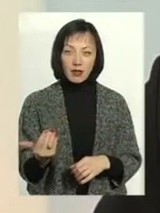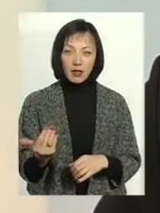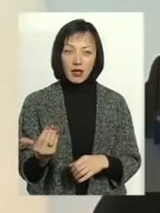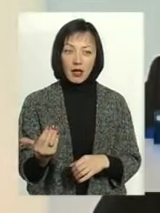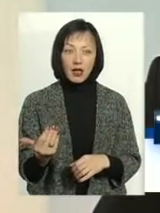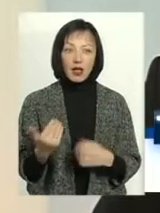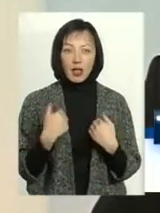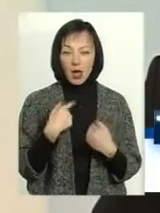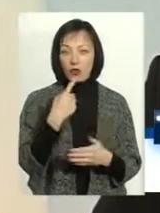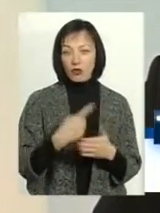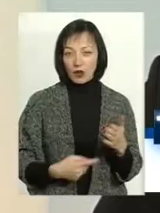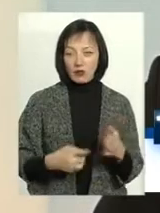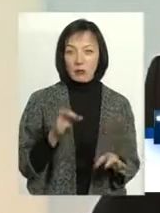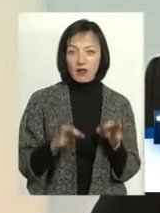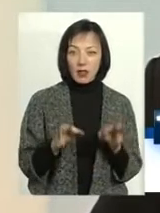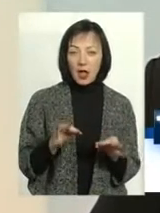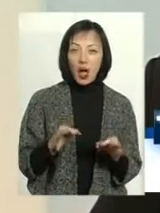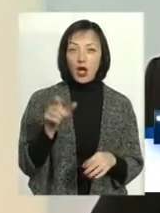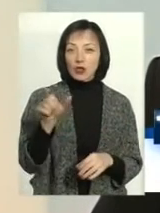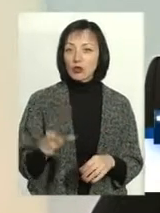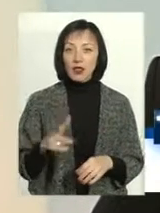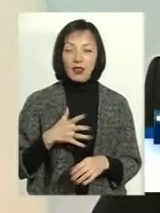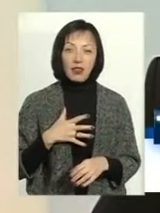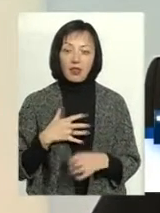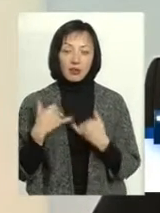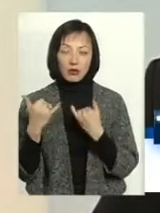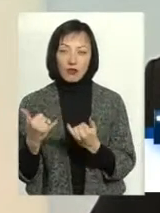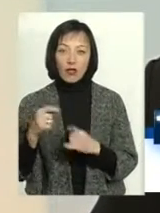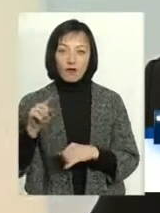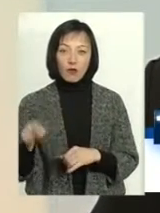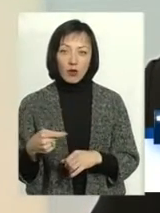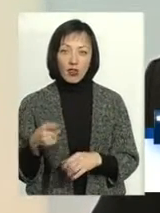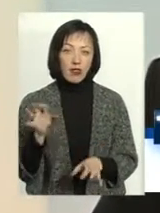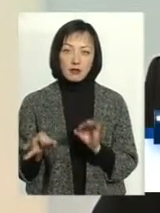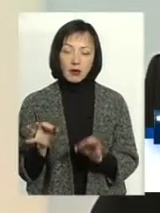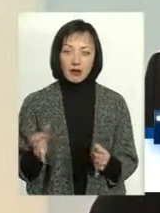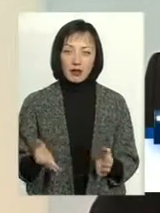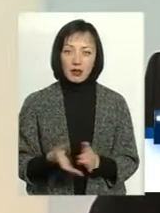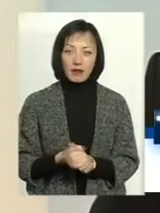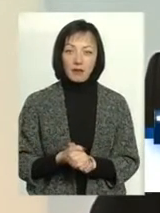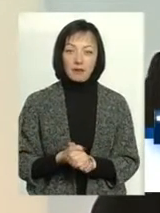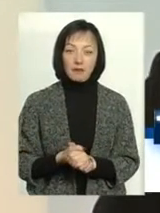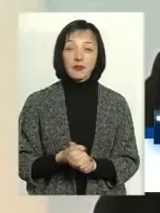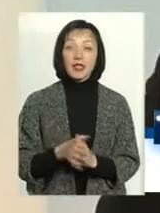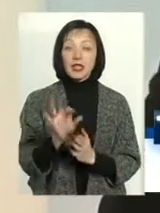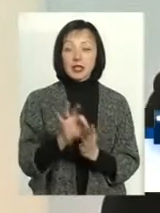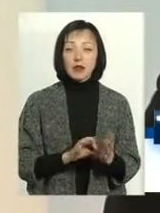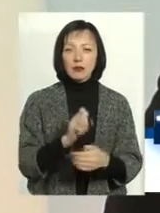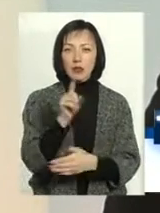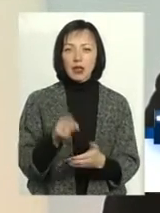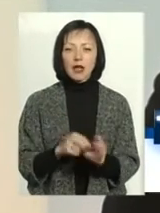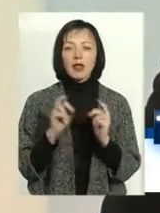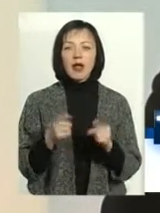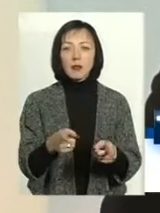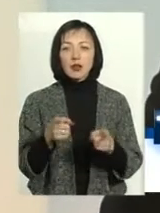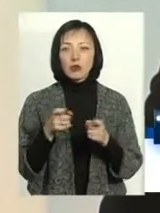я довіряю суду, суд справедливий. Суд не задоволив вимоги, суд несправедливий. І зразу питання, як притягнути